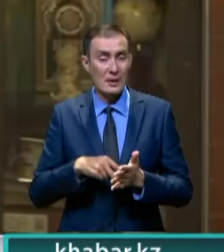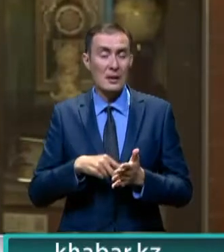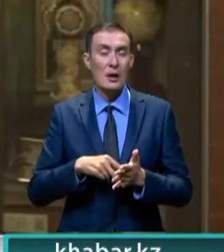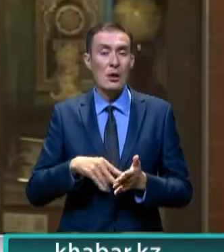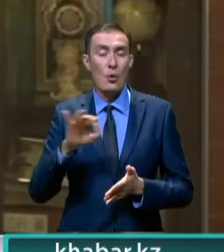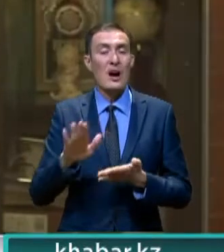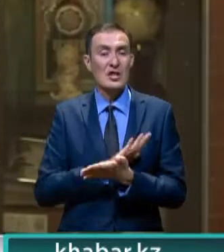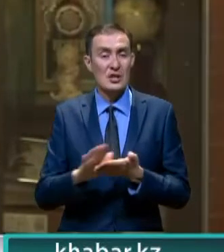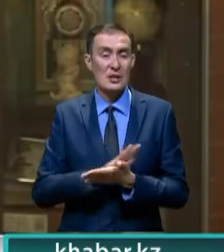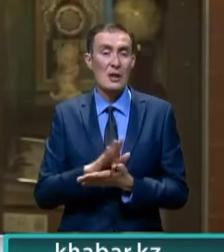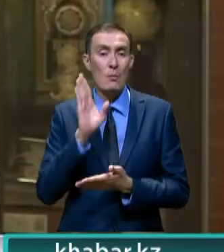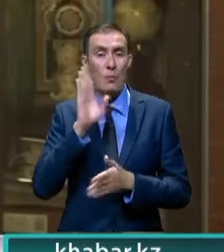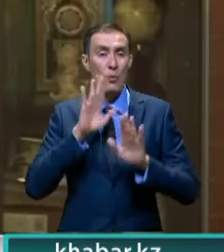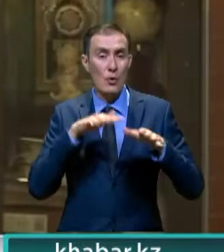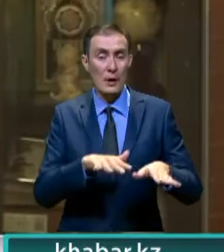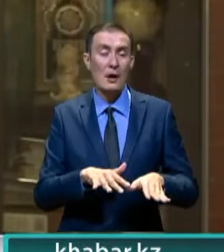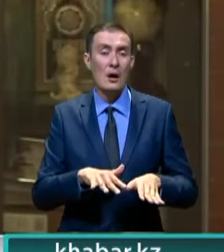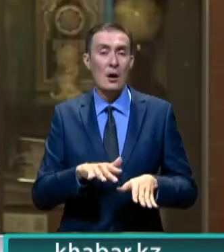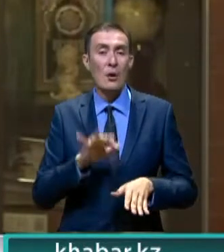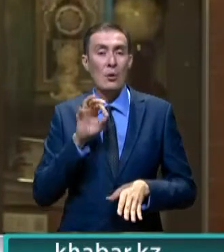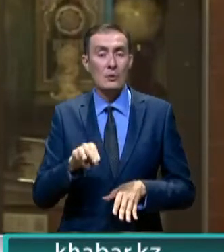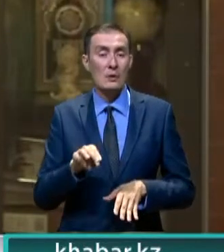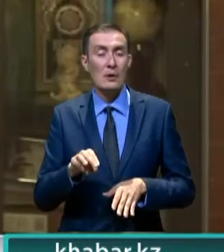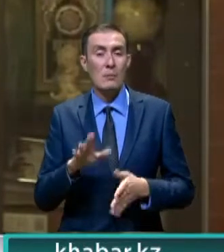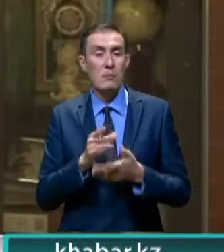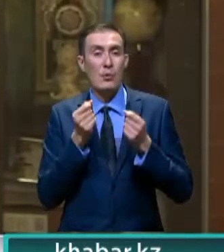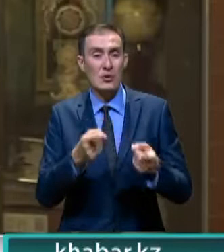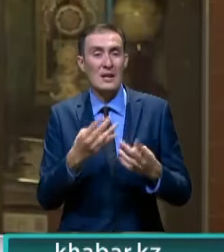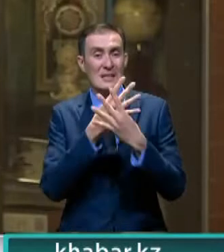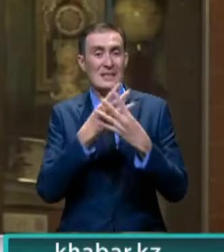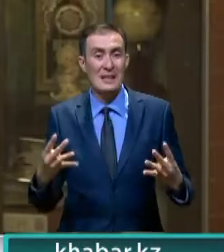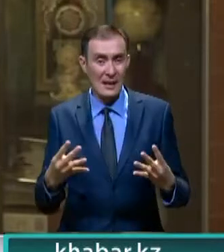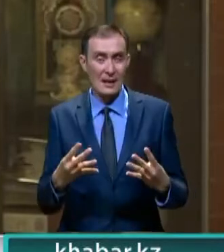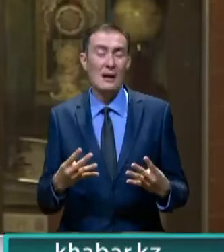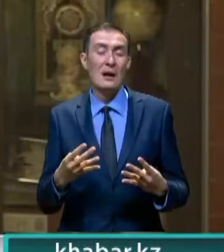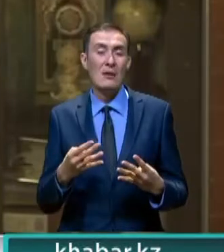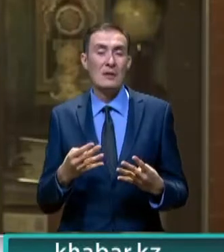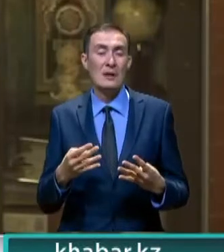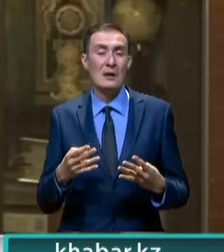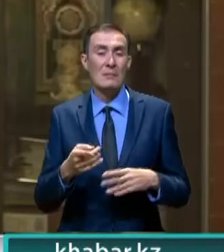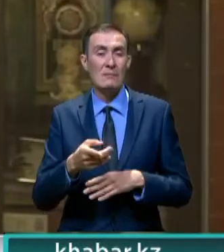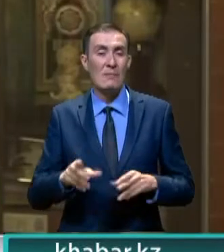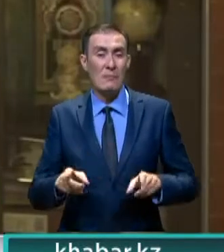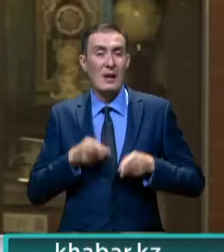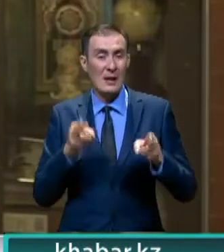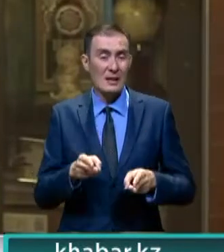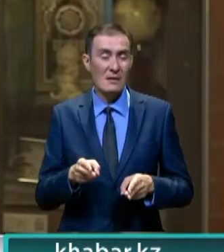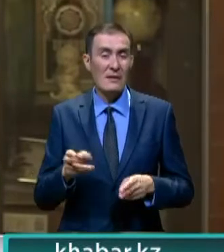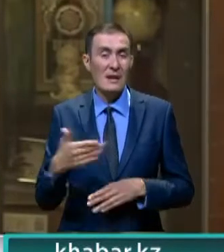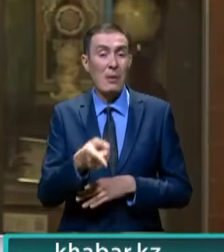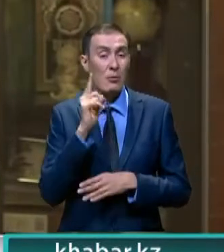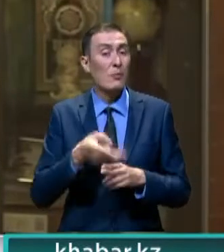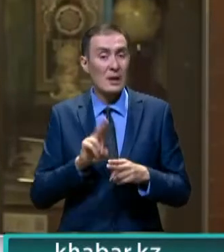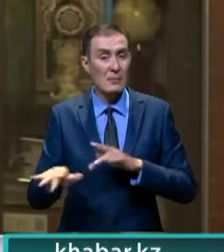раз таки очистке Каспийского моря от брошенных сетей браконьерских и рыболовных, но при